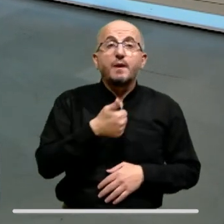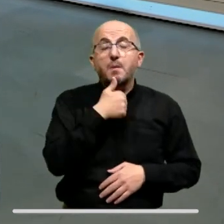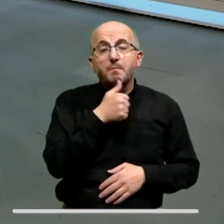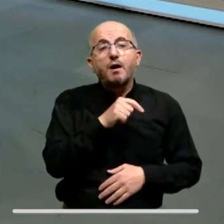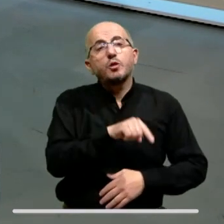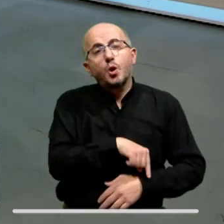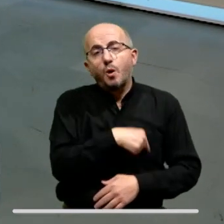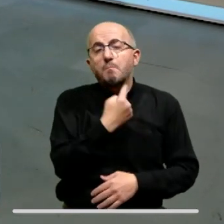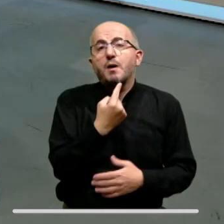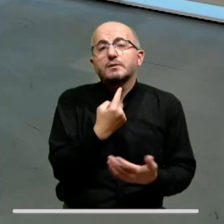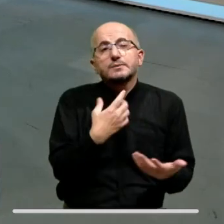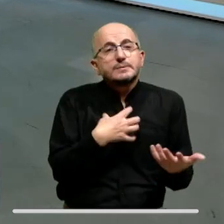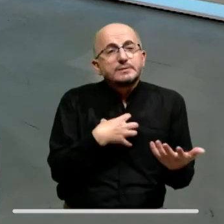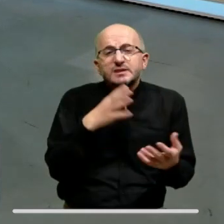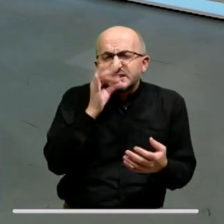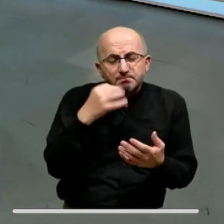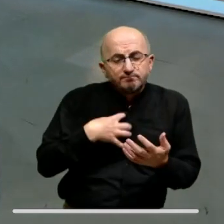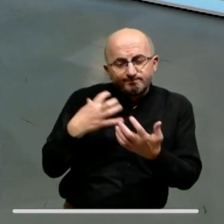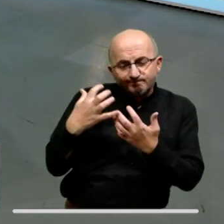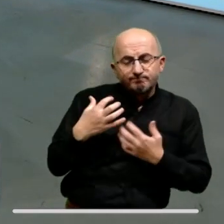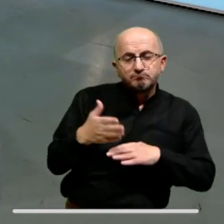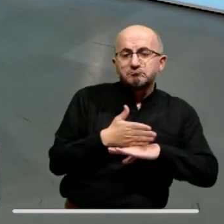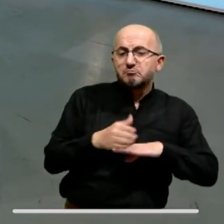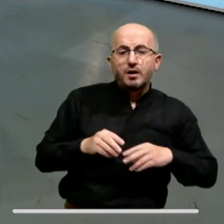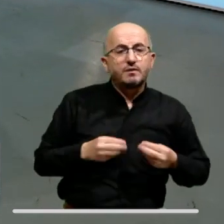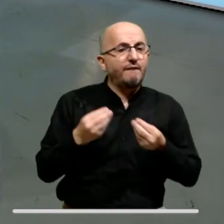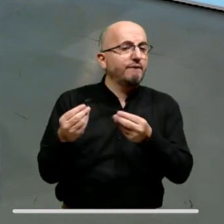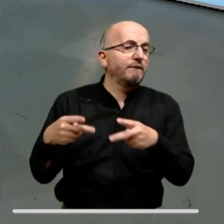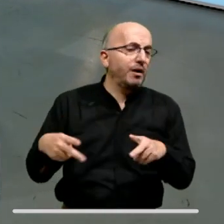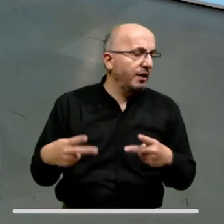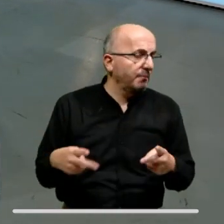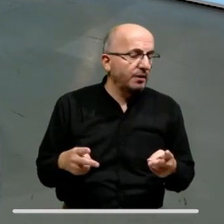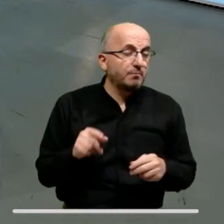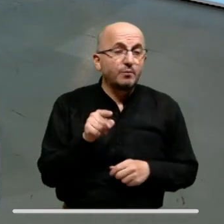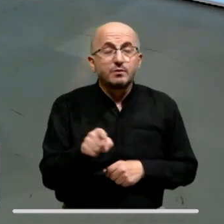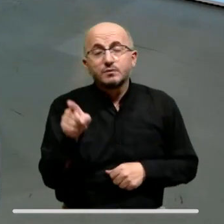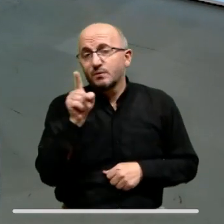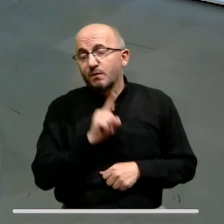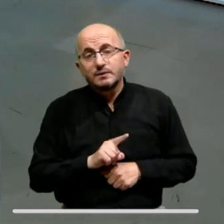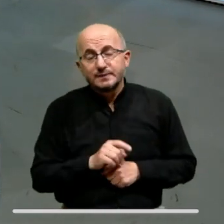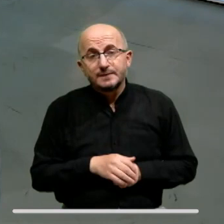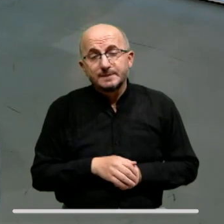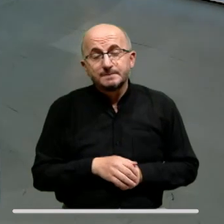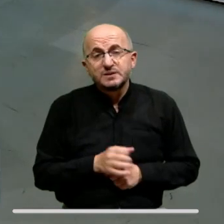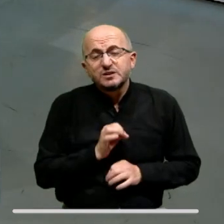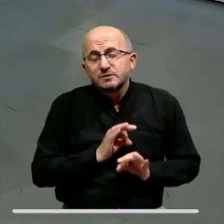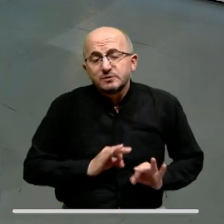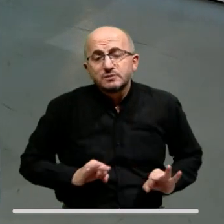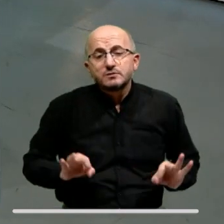normal bir şekilde kim kendisiyle ilgileniyorsa malını mülkünü buna verebilir. Bundan dolayı da